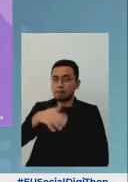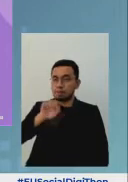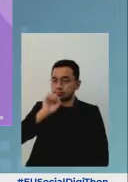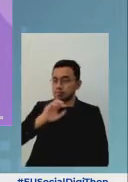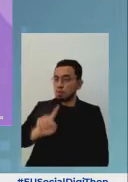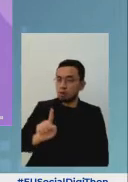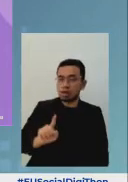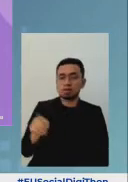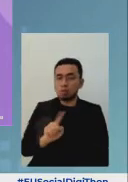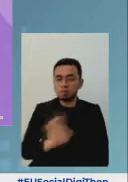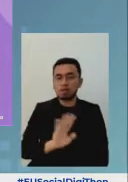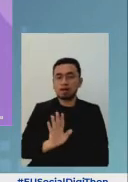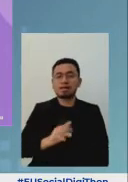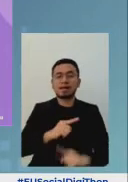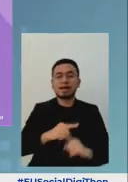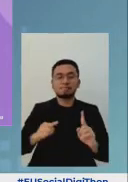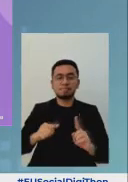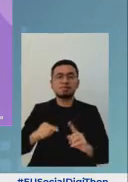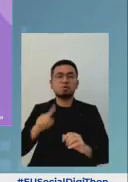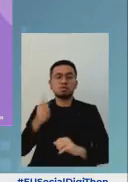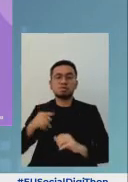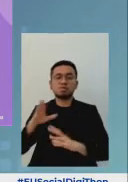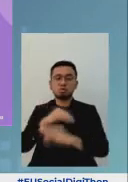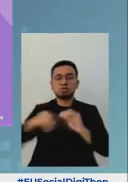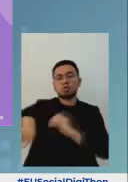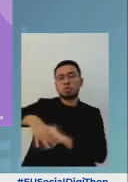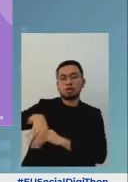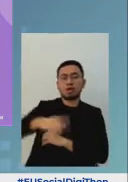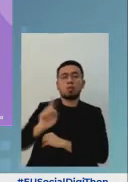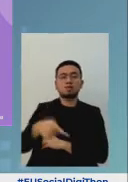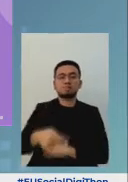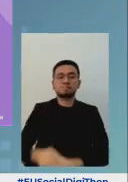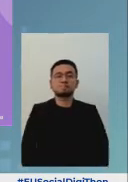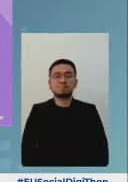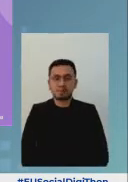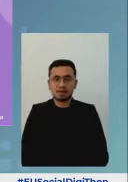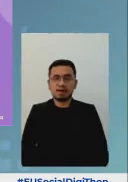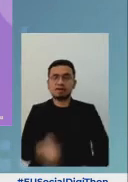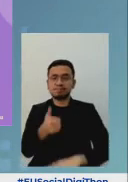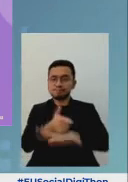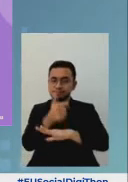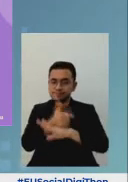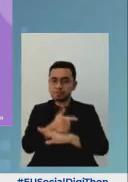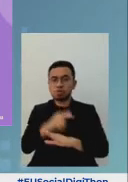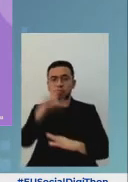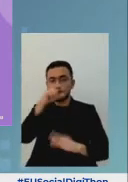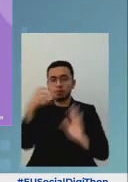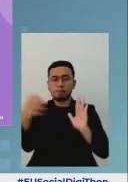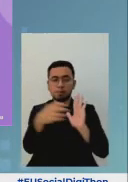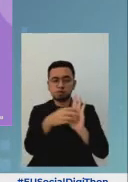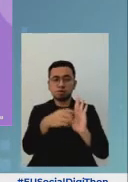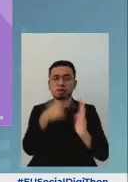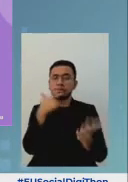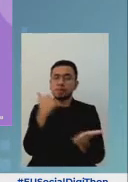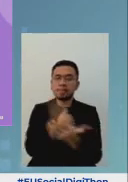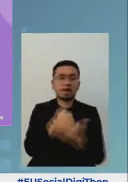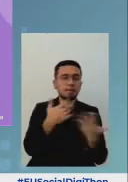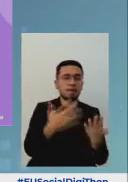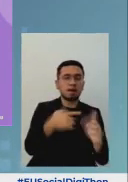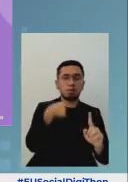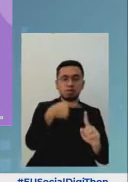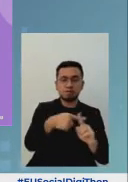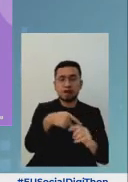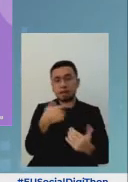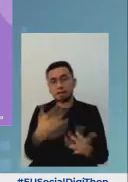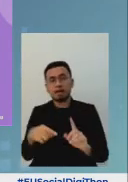Mengapa kok sampai yang seperti itu dilarang? Ruginya apa? Untungnya apa? Kemudian, batasi